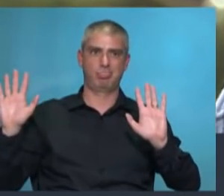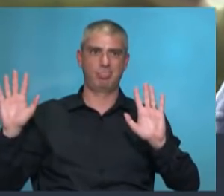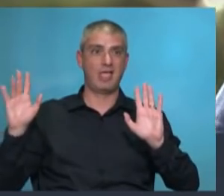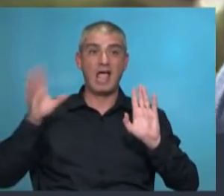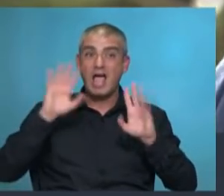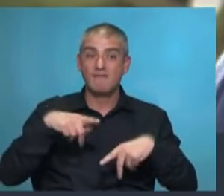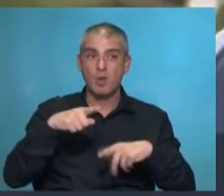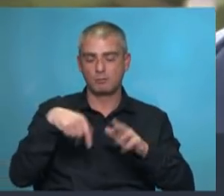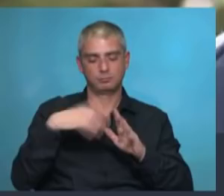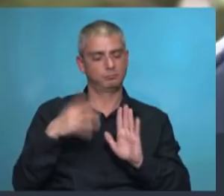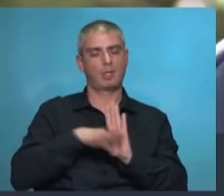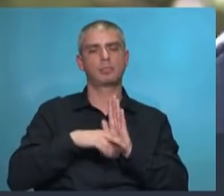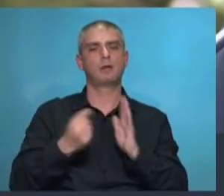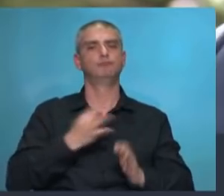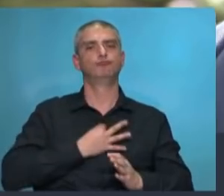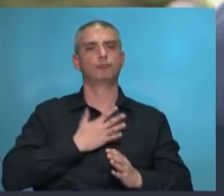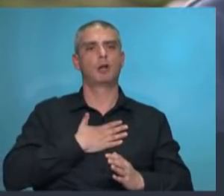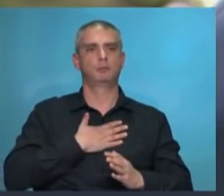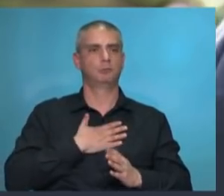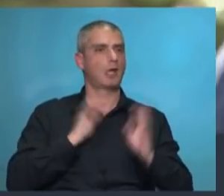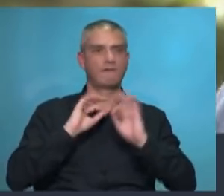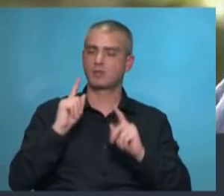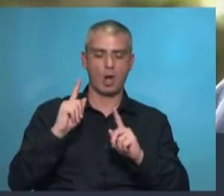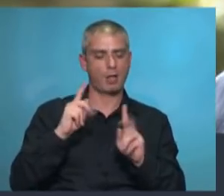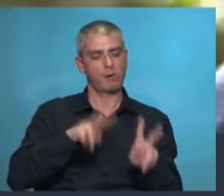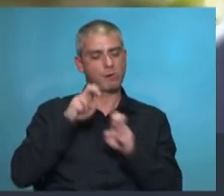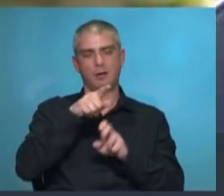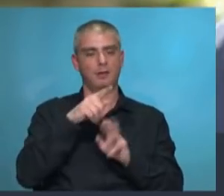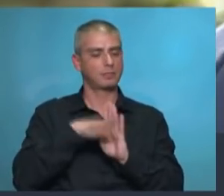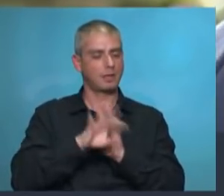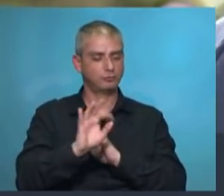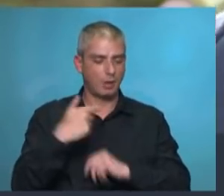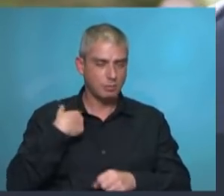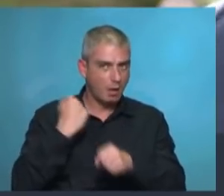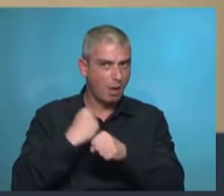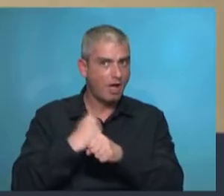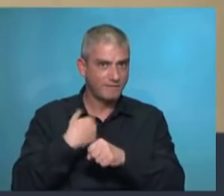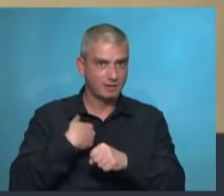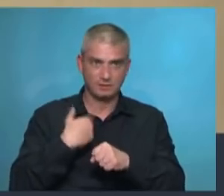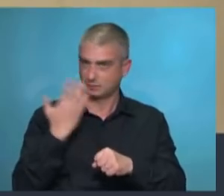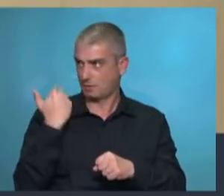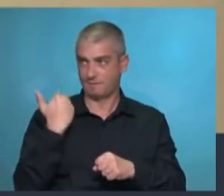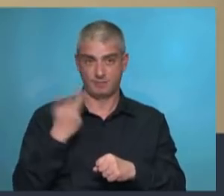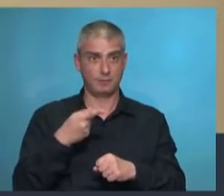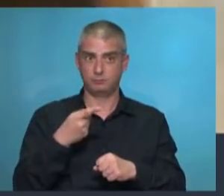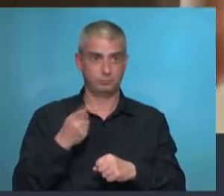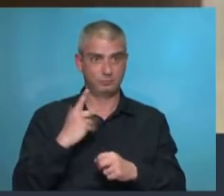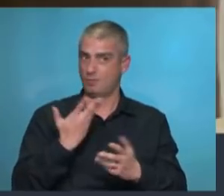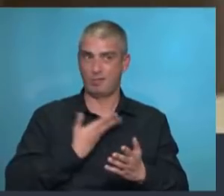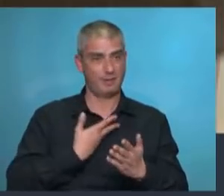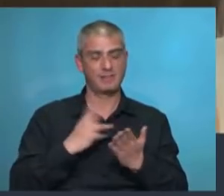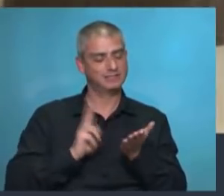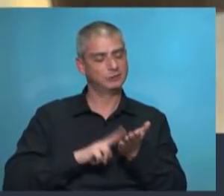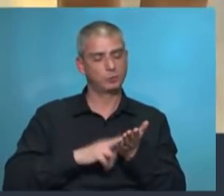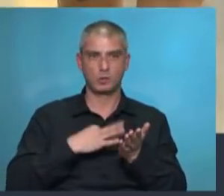אפילו כאילו בתנאים שלך, אף אחד לא משחק בתנאים שלך. אני עבדתי גם לפני ולא קיבלתי כל